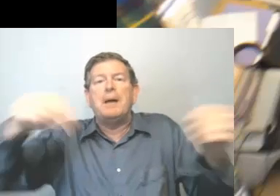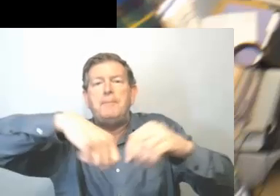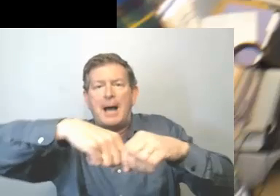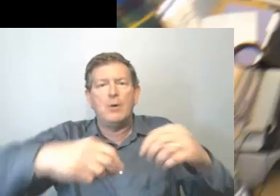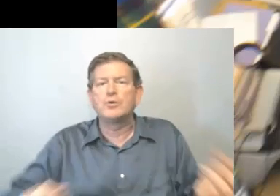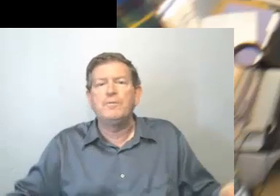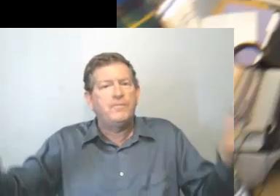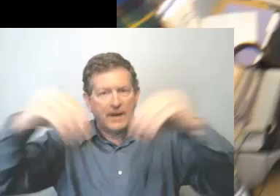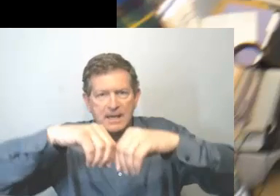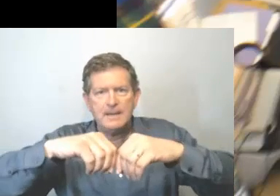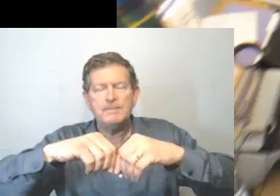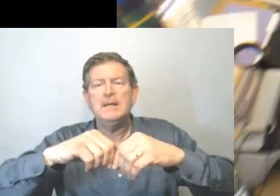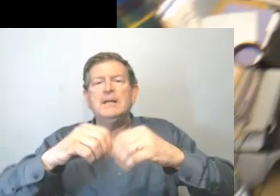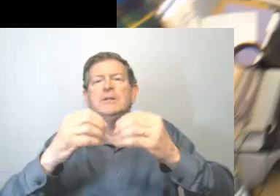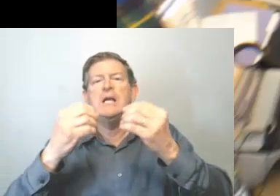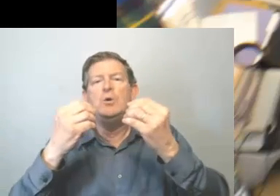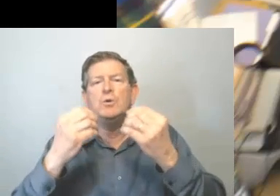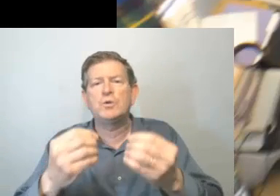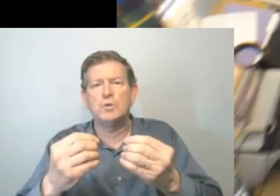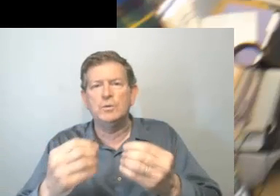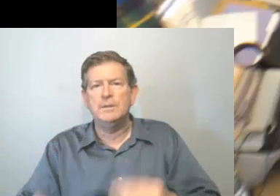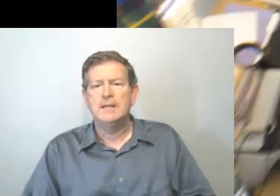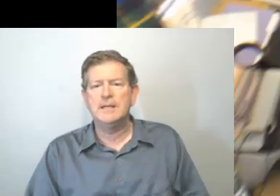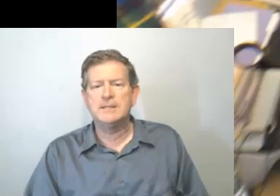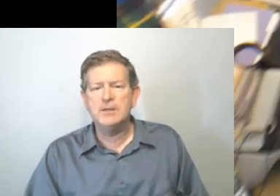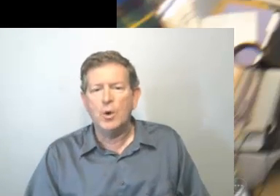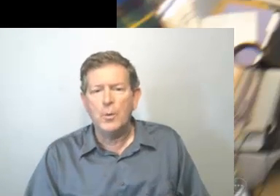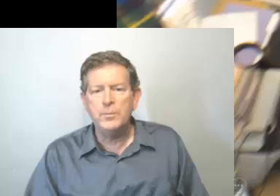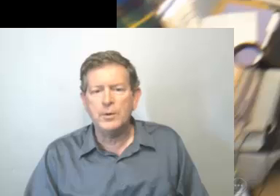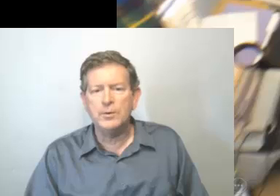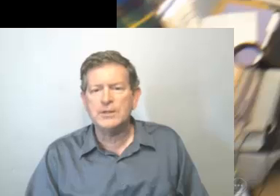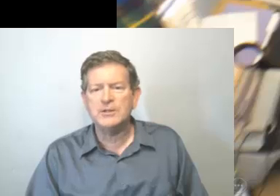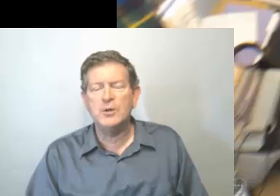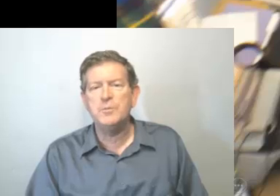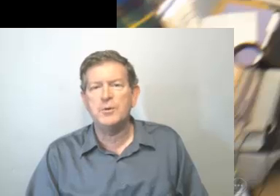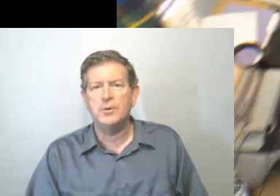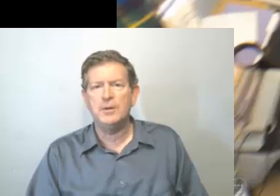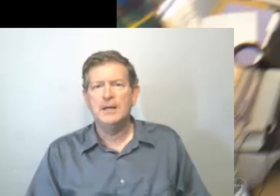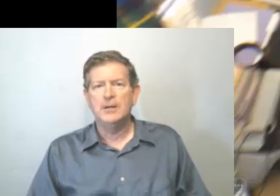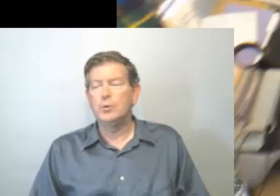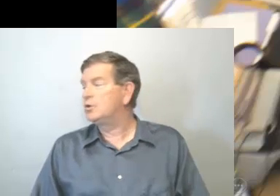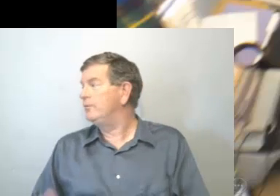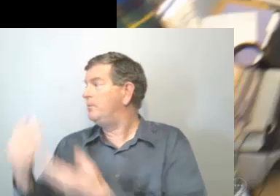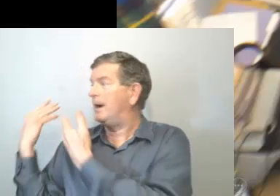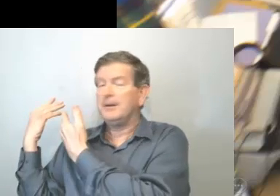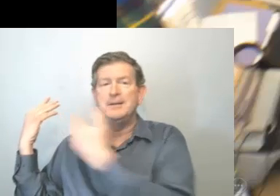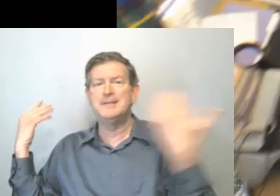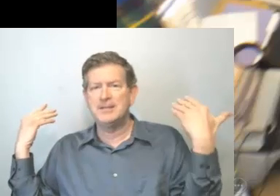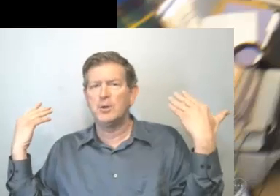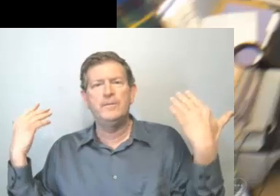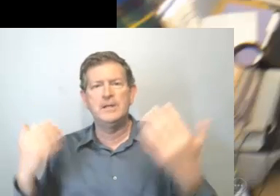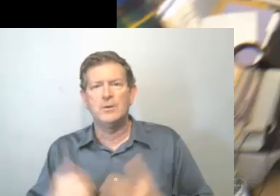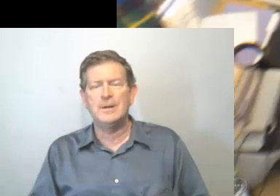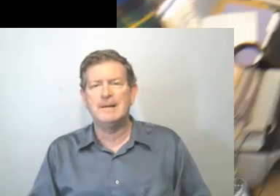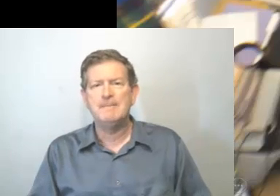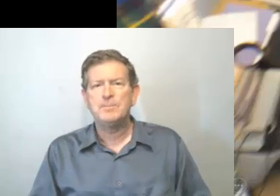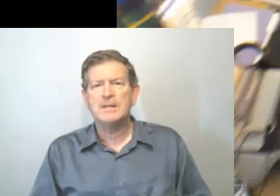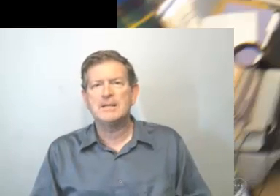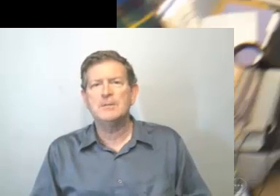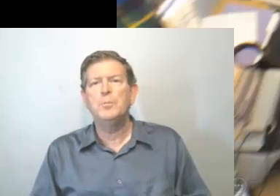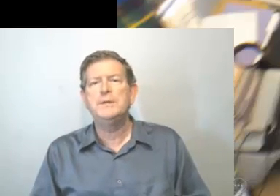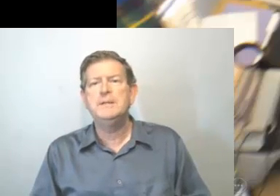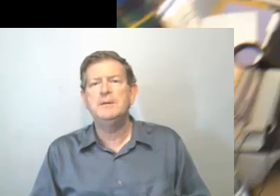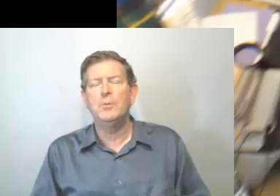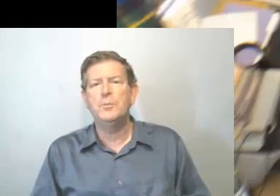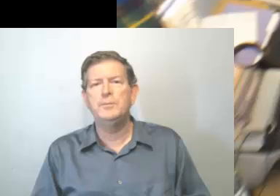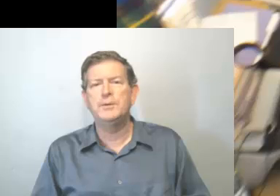je prépare ou je fais des leçons ici dans mon bureau. Ça, c'est le bureau d'où je vous parle ici dans la vidéo. Hein.